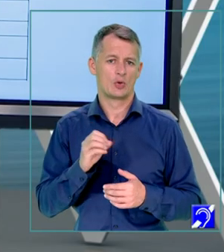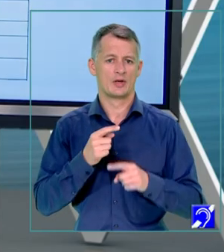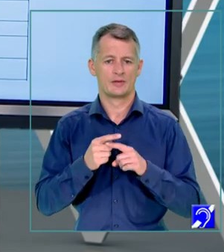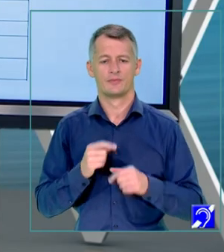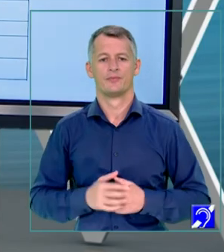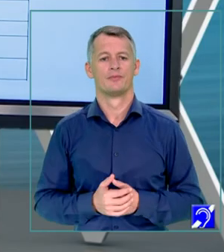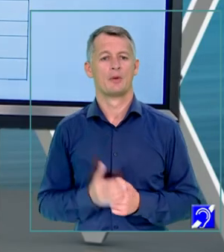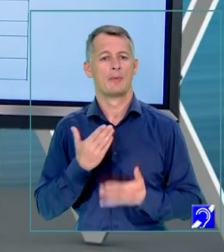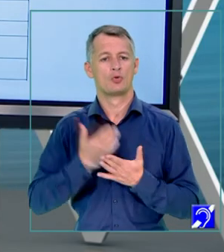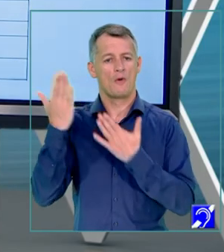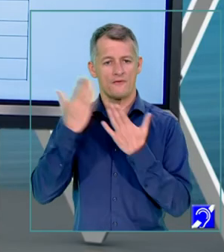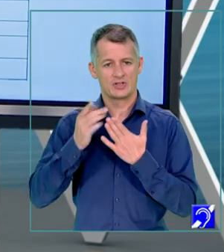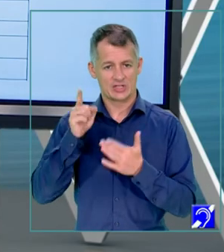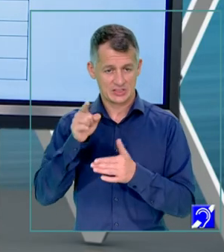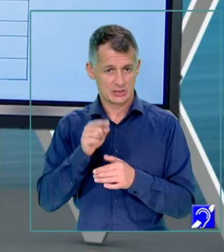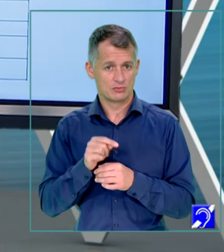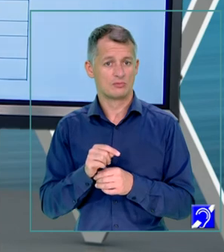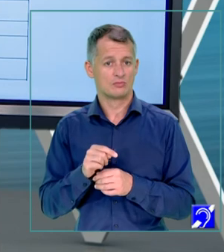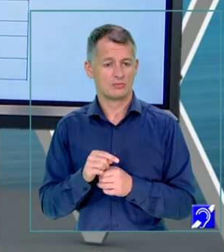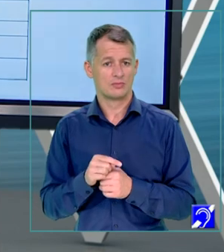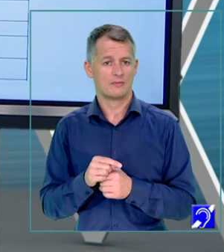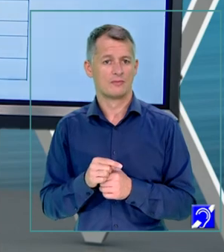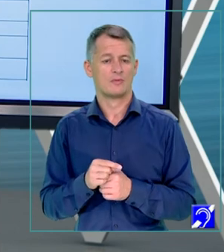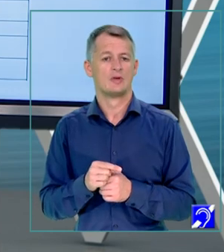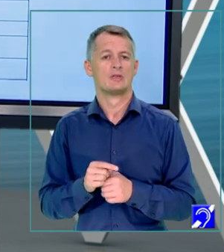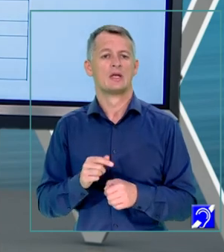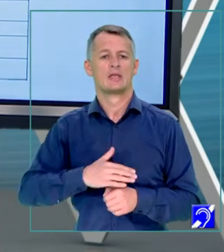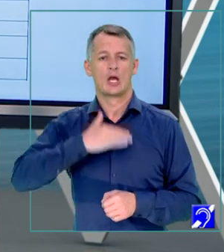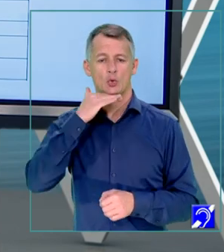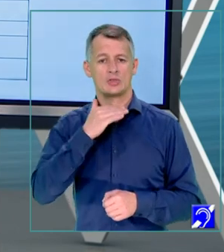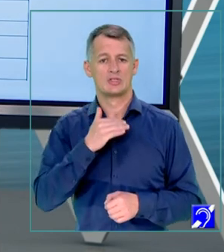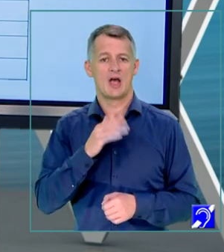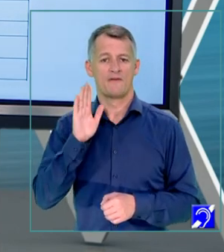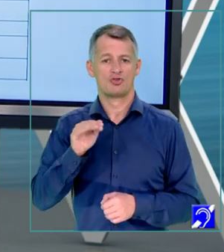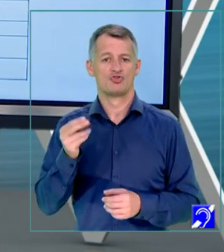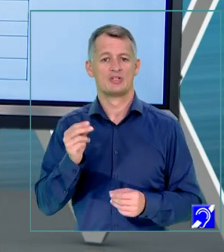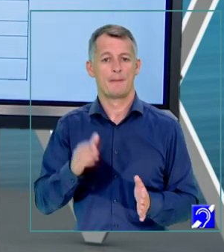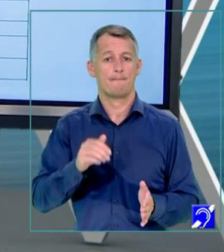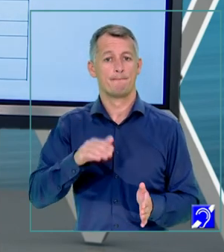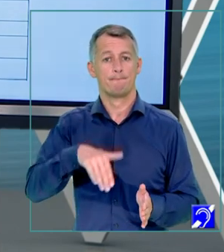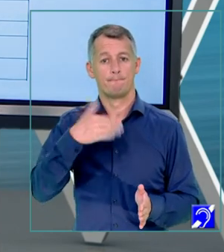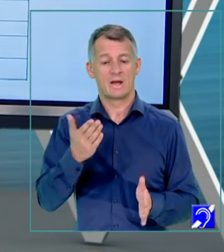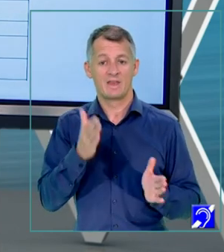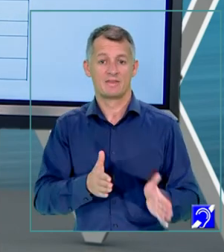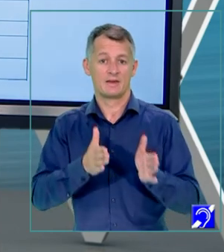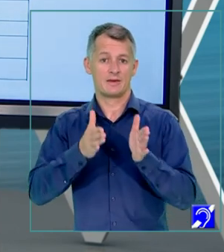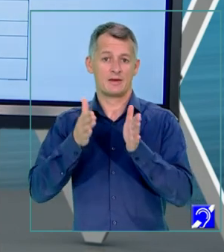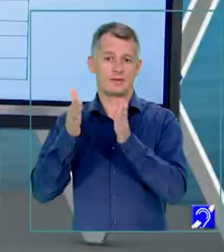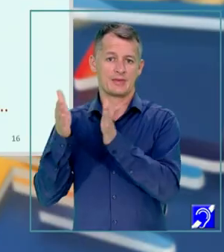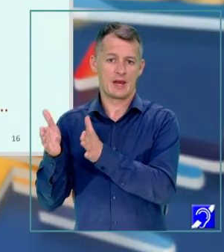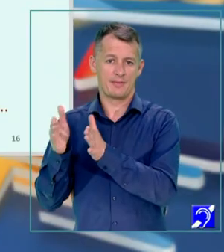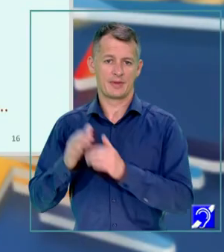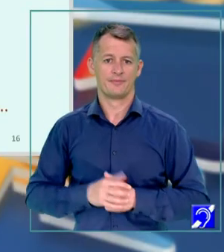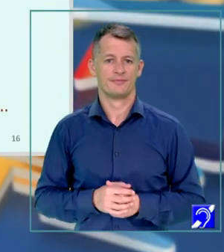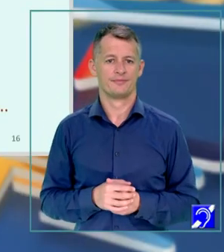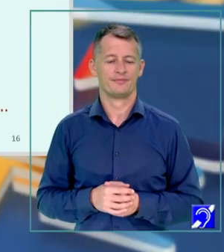Bercea învăța acestei integrale e suficient să luați ce aveți în dreapta în dreapta semnul de egal